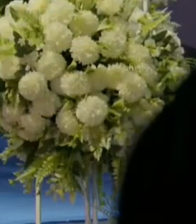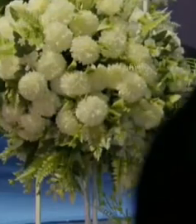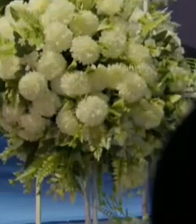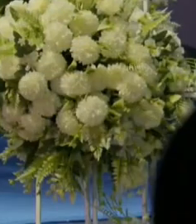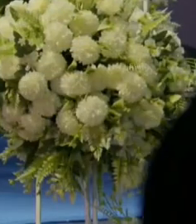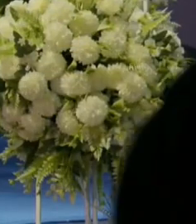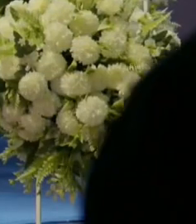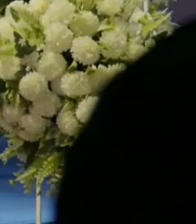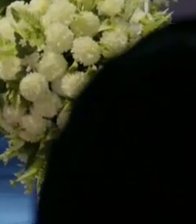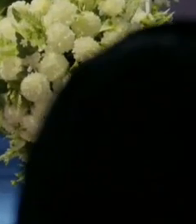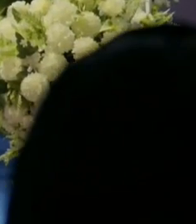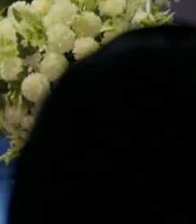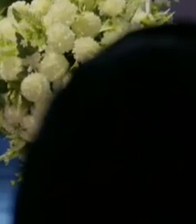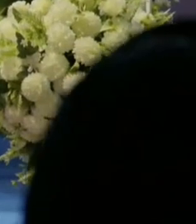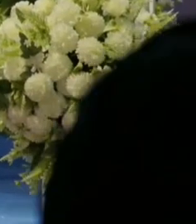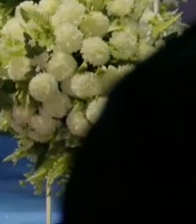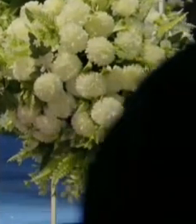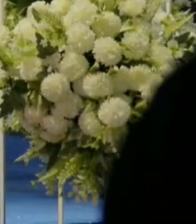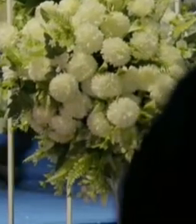Merci beaucoup. Que Dieu vous bénisse.